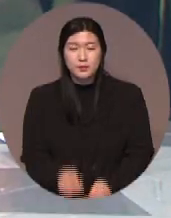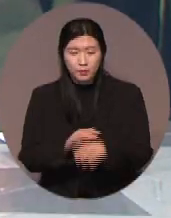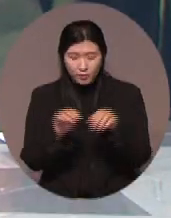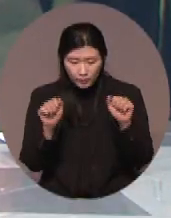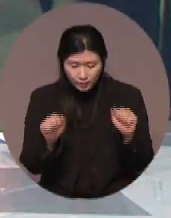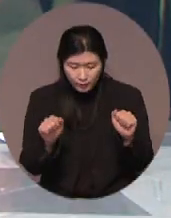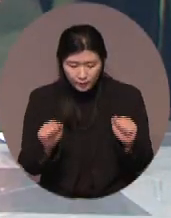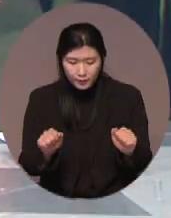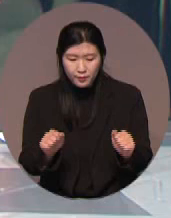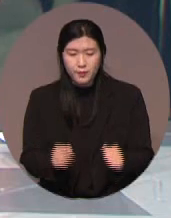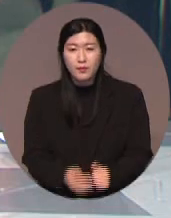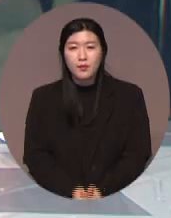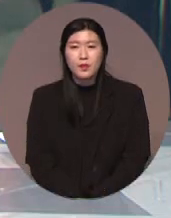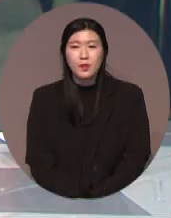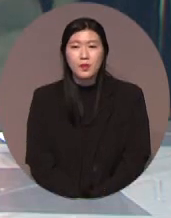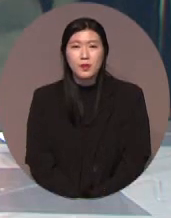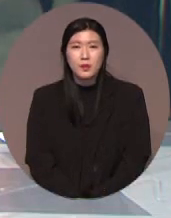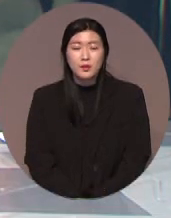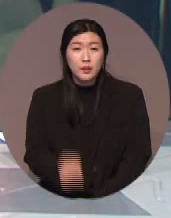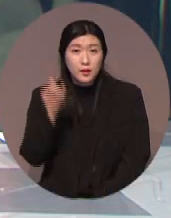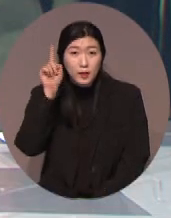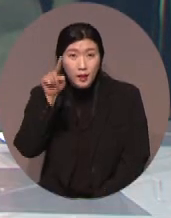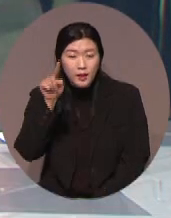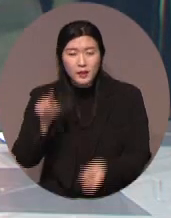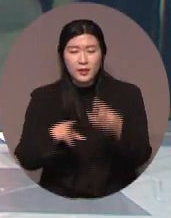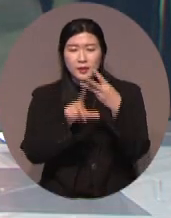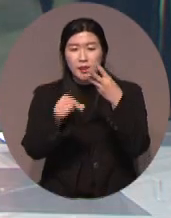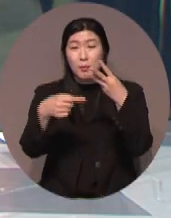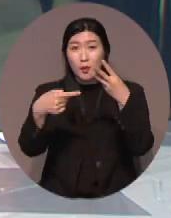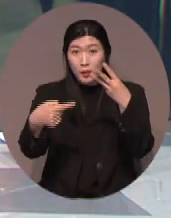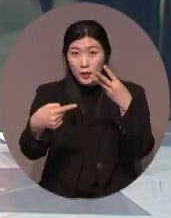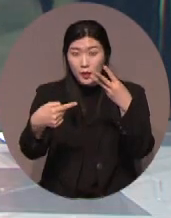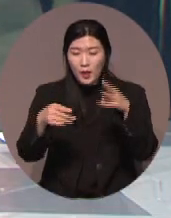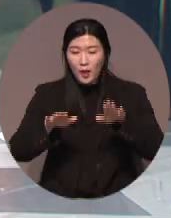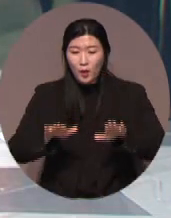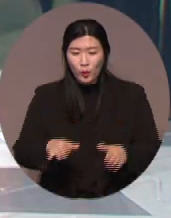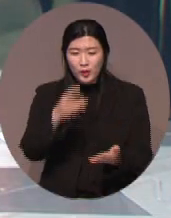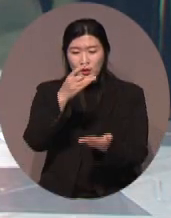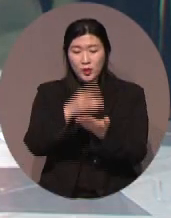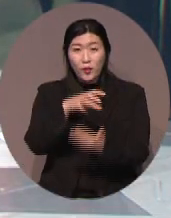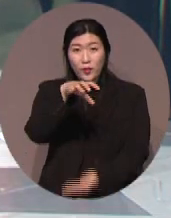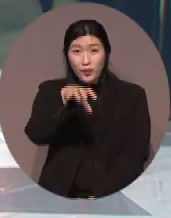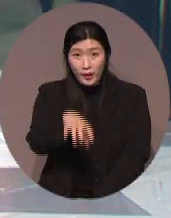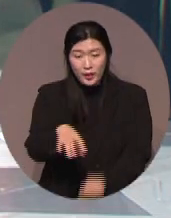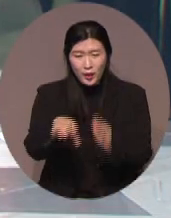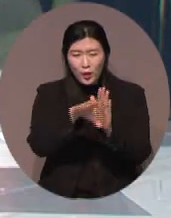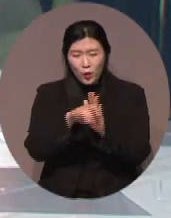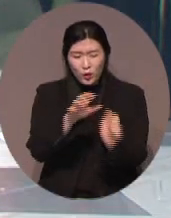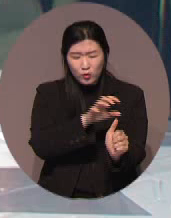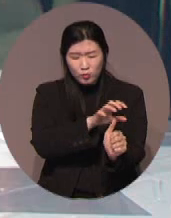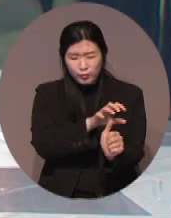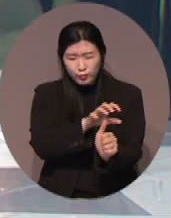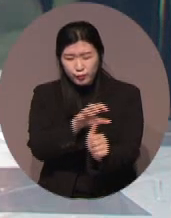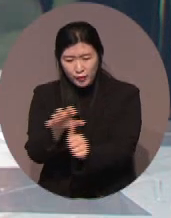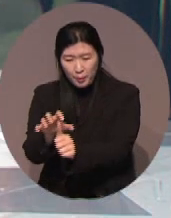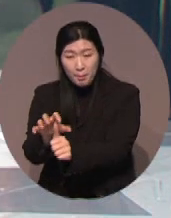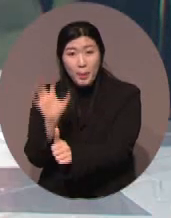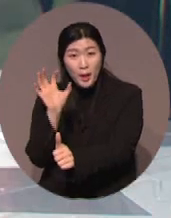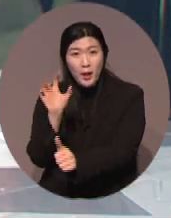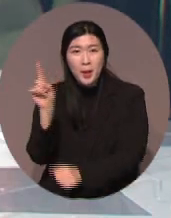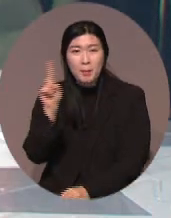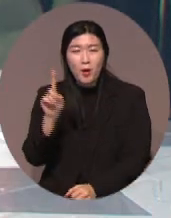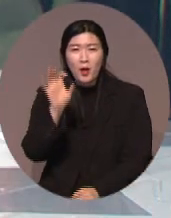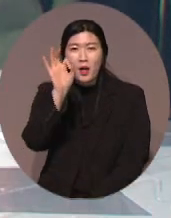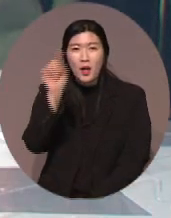여러분 안녕하십니까 삼일절을 하루 앞둔 오늘 천안에서는 코로나19 이후 4년 만에 시민들이 참여한